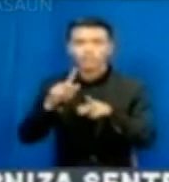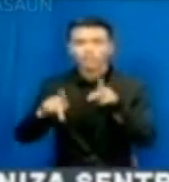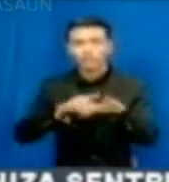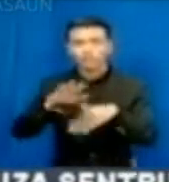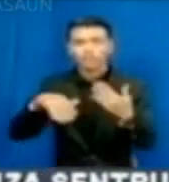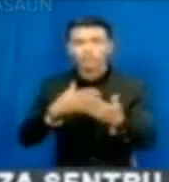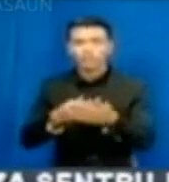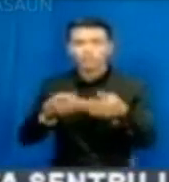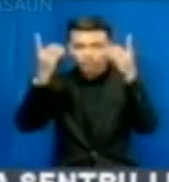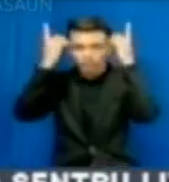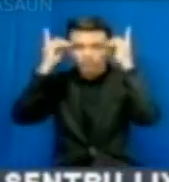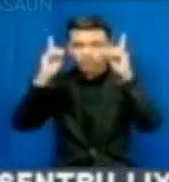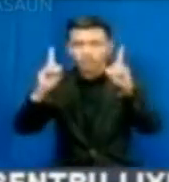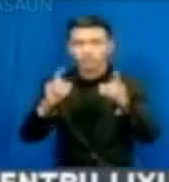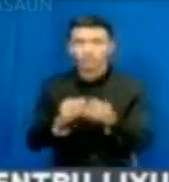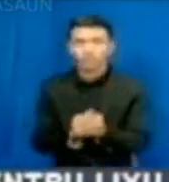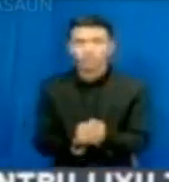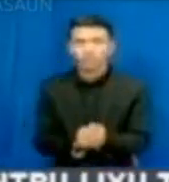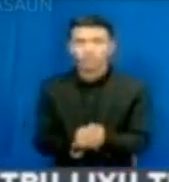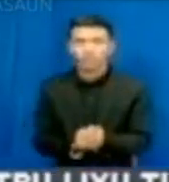Determinas Sampai Toto Emman Né